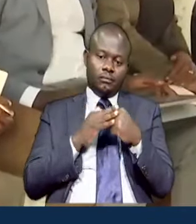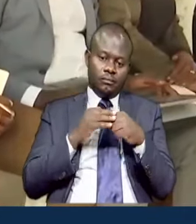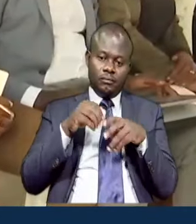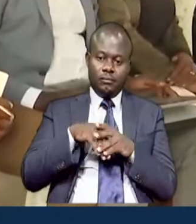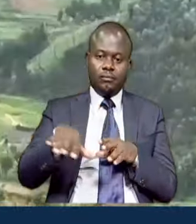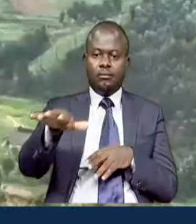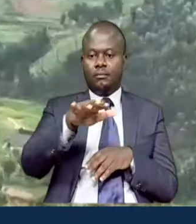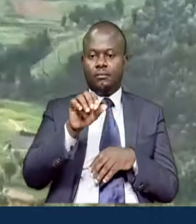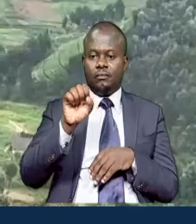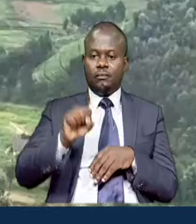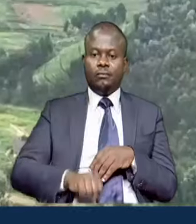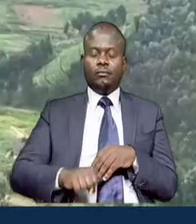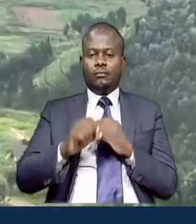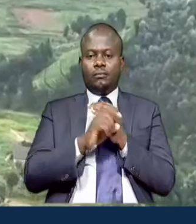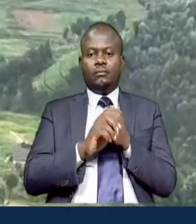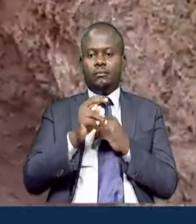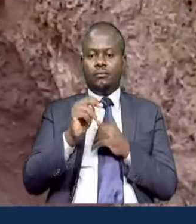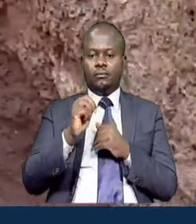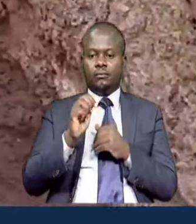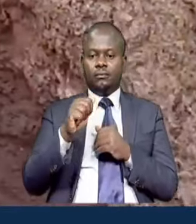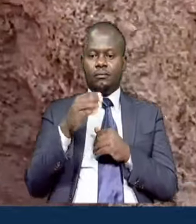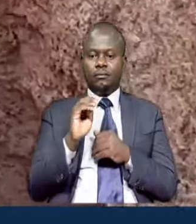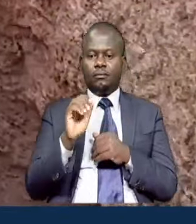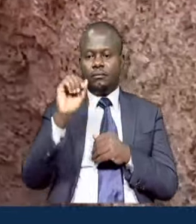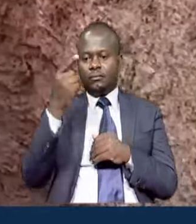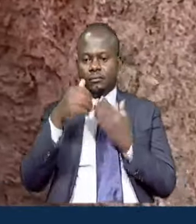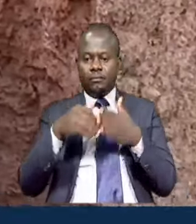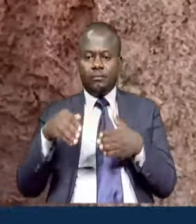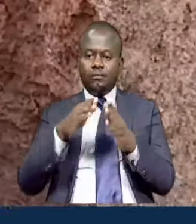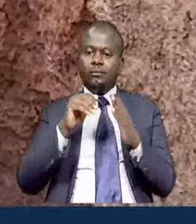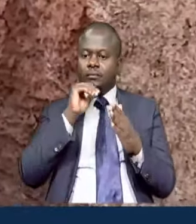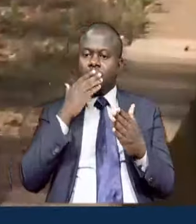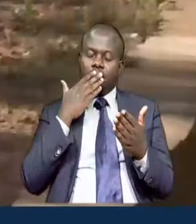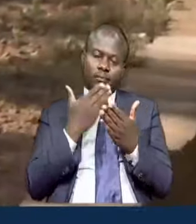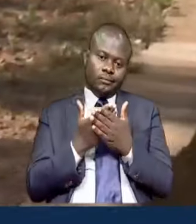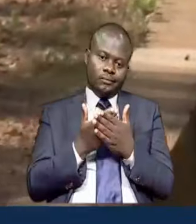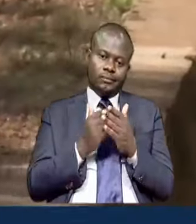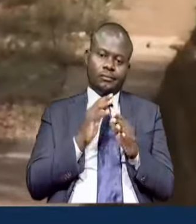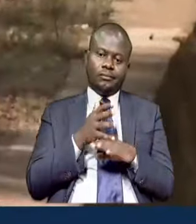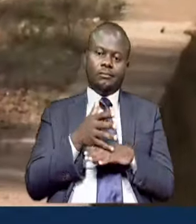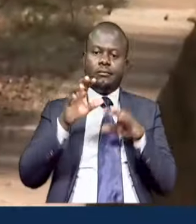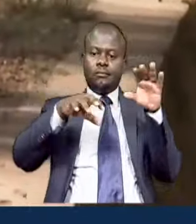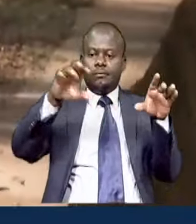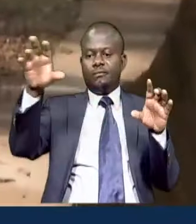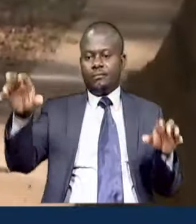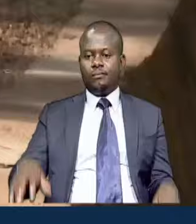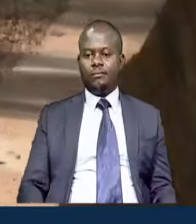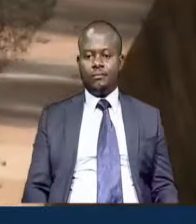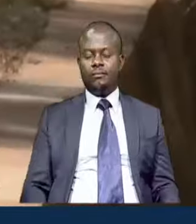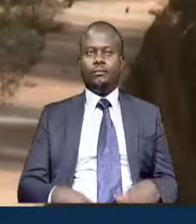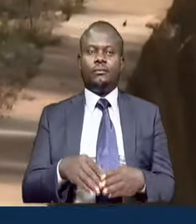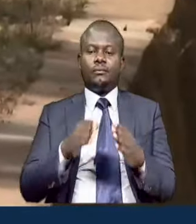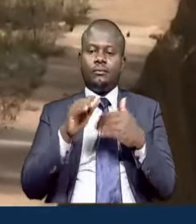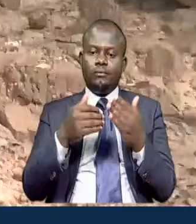intara y'amajyepfo akarere ka Nyamagabe kaza kwisonga mu kugira imihanda itari nyabagendwa igera ku masite y'itora iyo